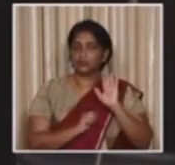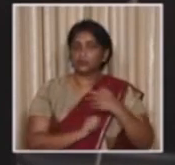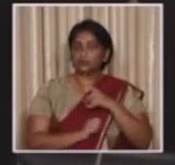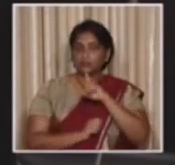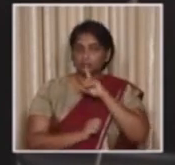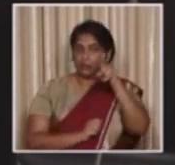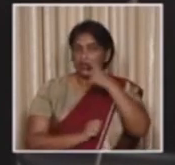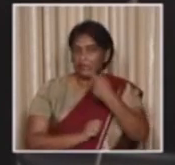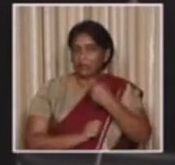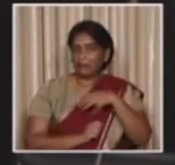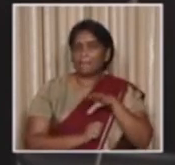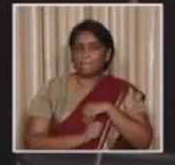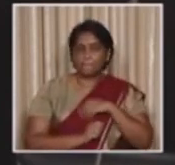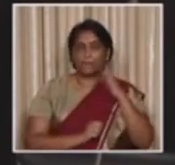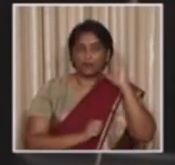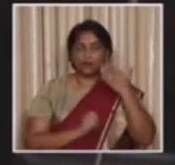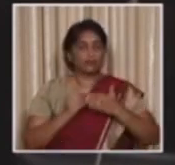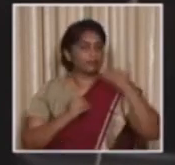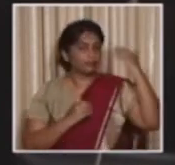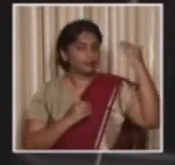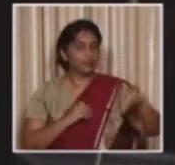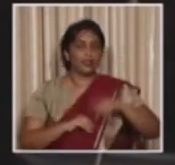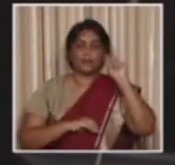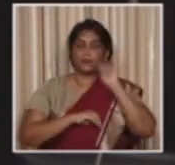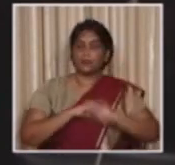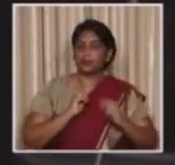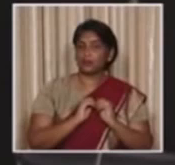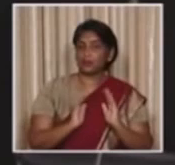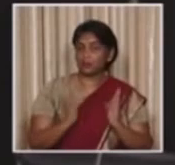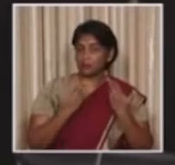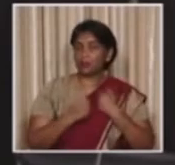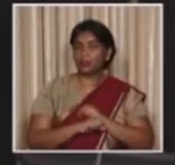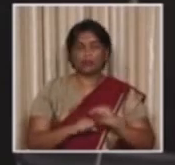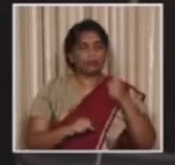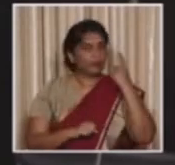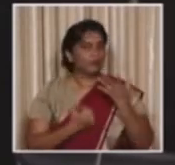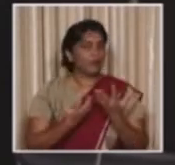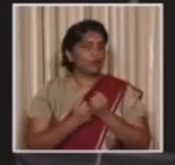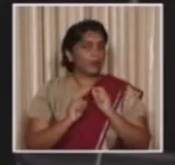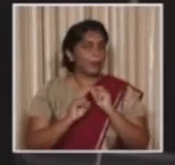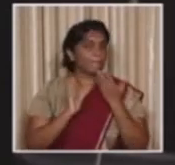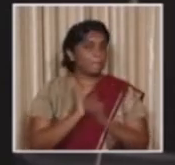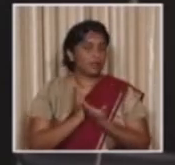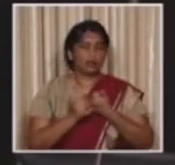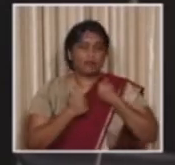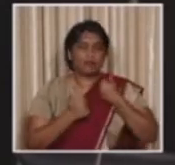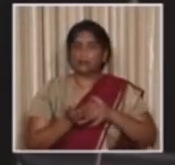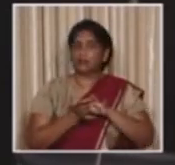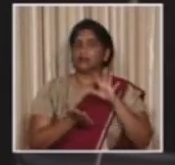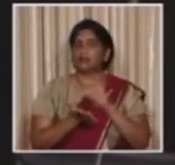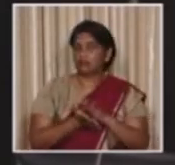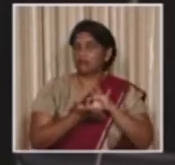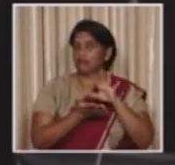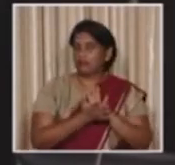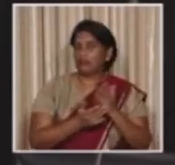කියන එක පිළිගන්නවා විශේෂයෙන්ම අපේ දීර්ඝකාලීන සැලසුම ක්‍රියාත්මක නොවීම සහ අවශ්‍ය ප්‍රතිපත්ති තීන්දුව නොගැනීම කියන කාරණා